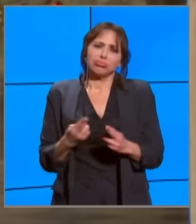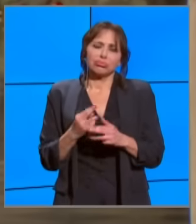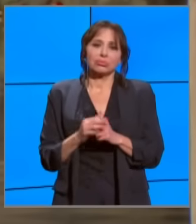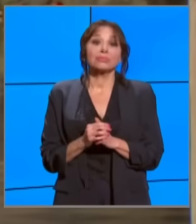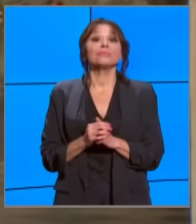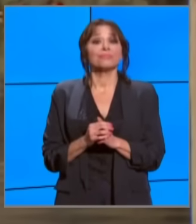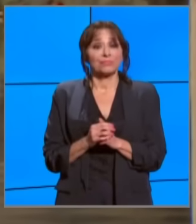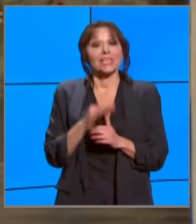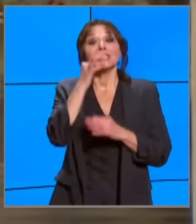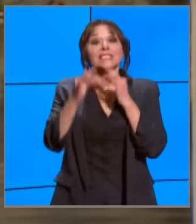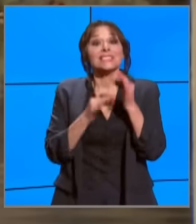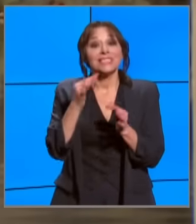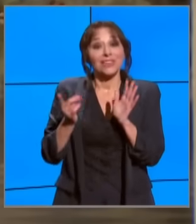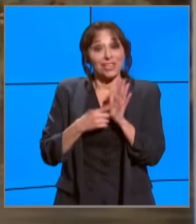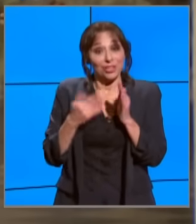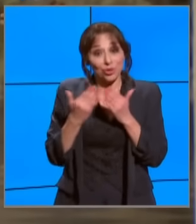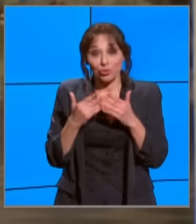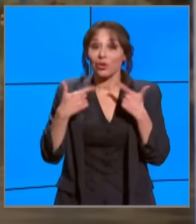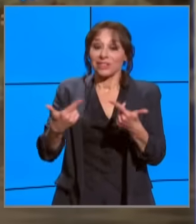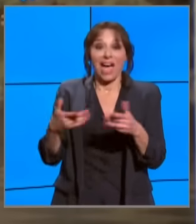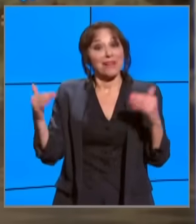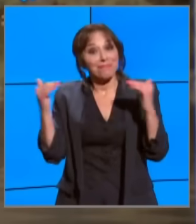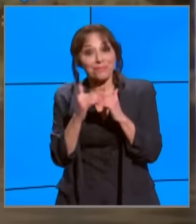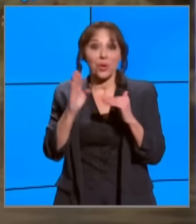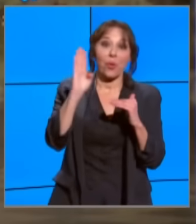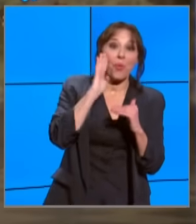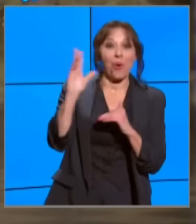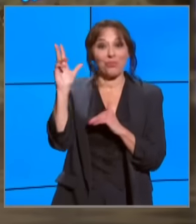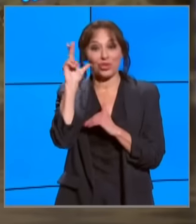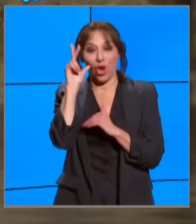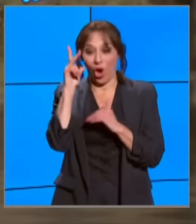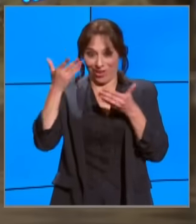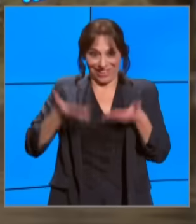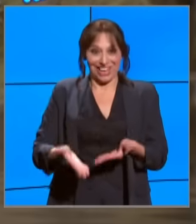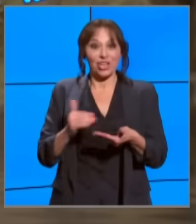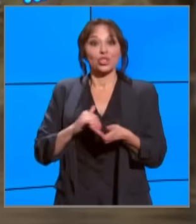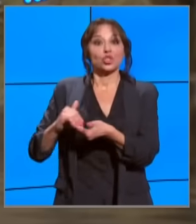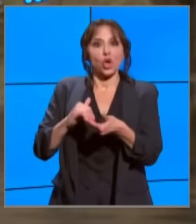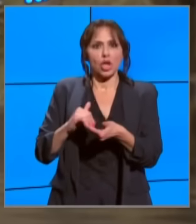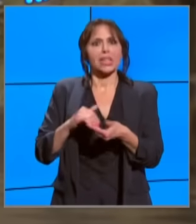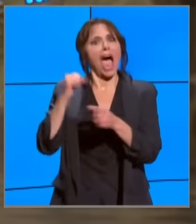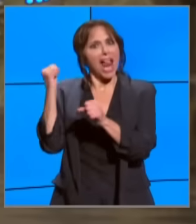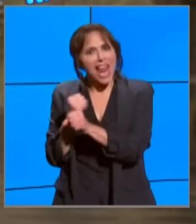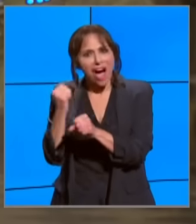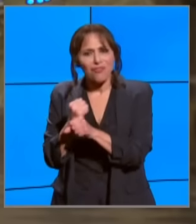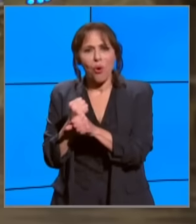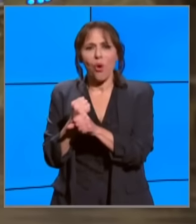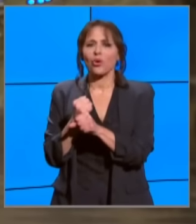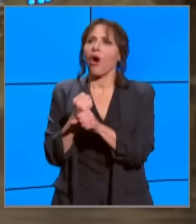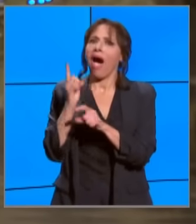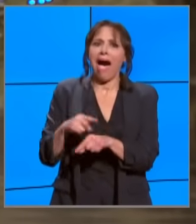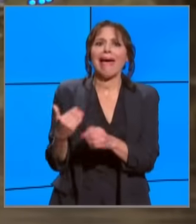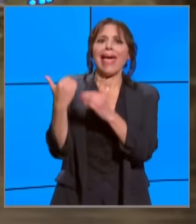significa rendere effettiva la parità tra donne e uomini nella società nel lavoro nel carico delle